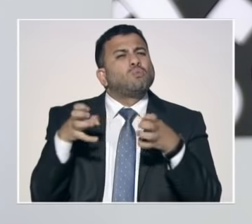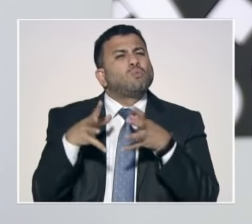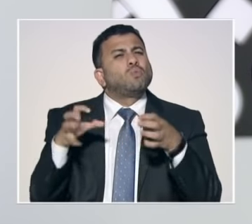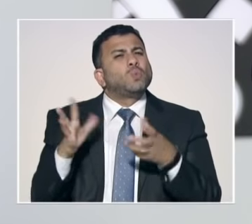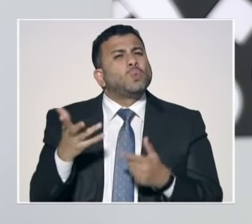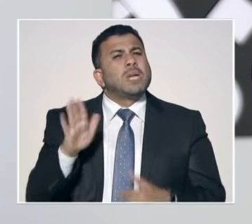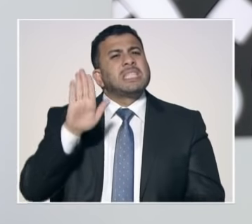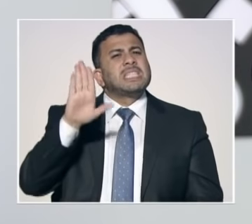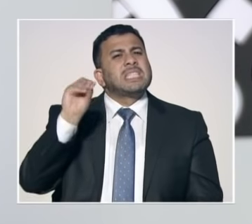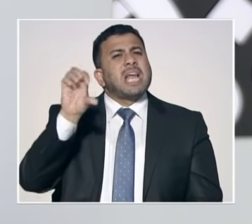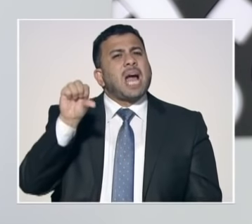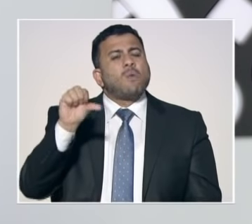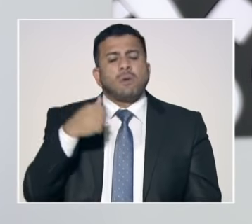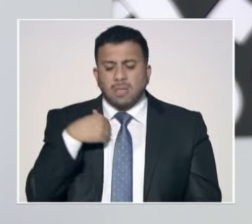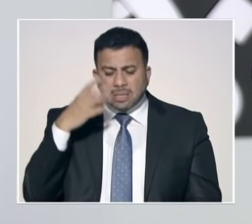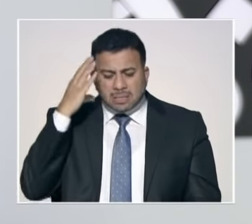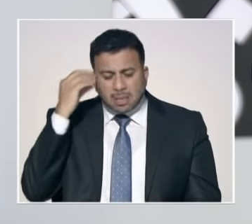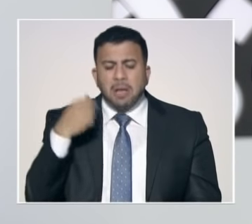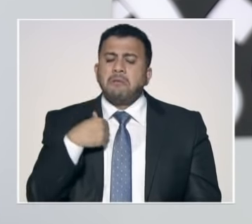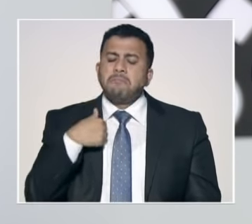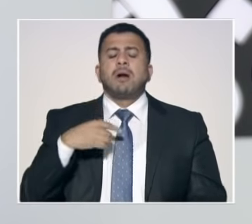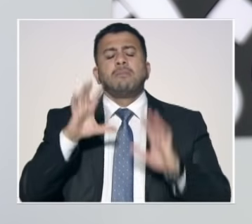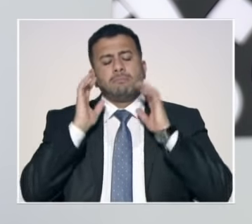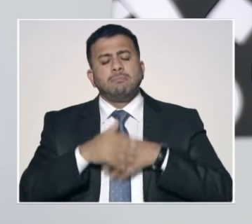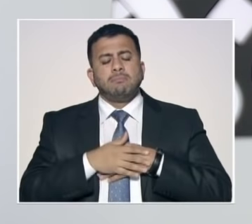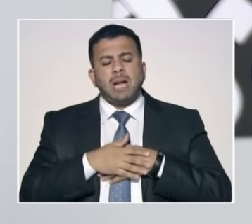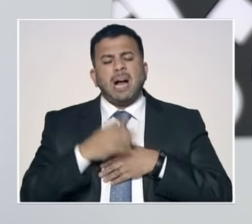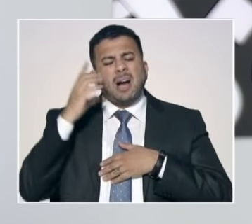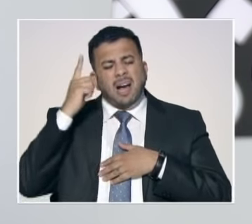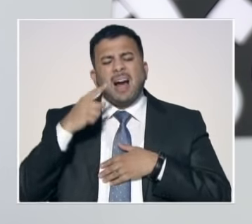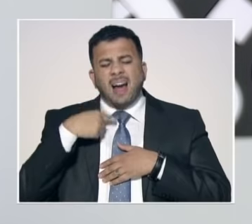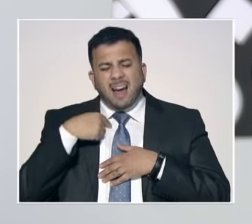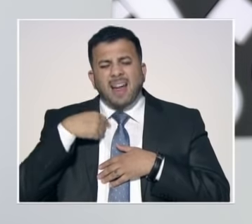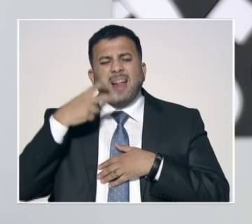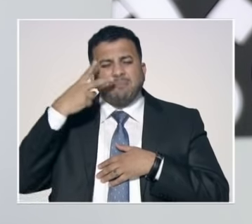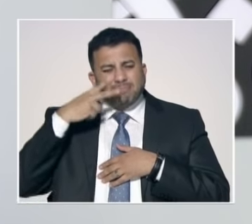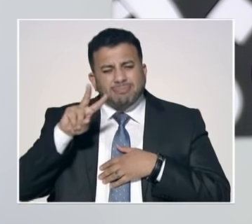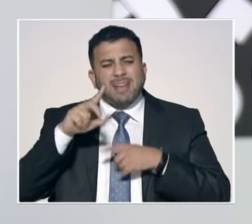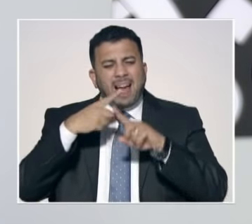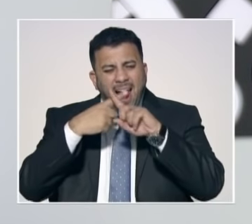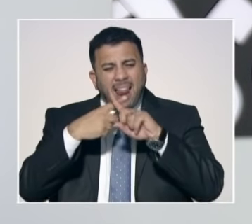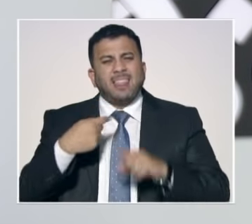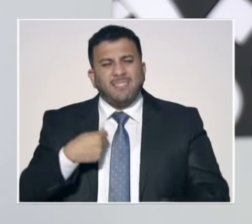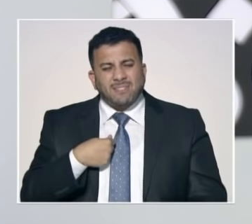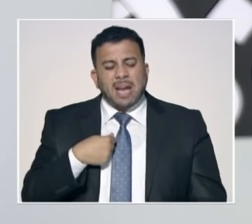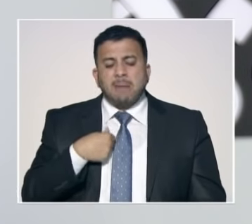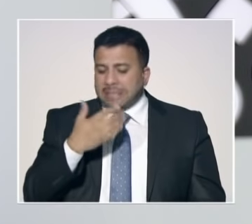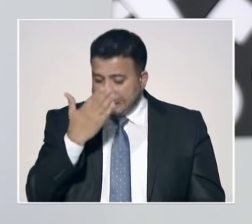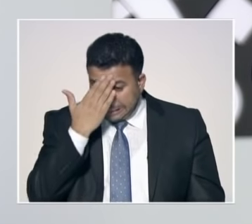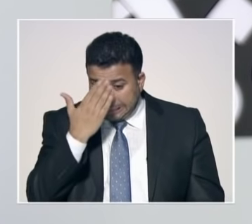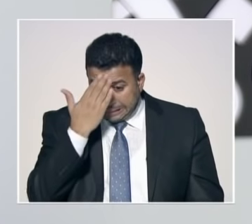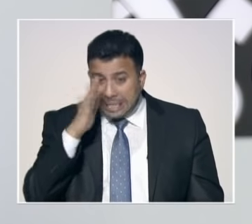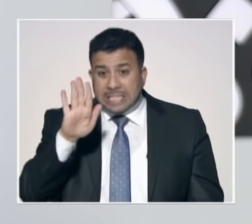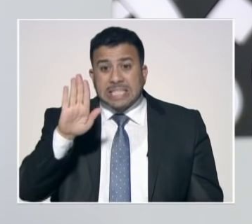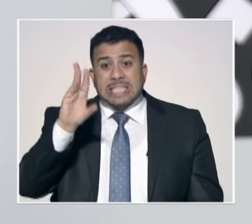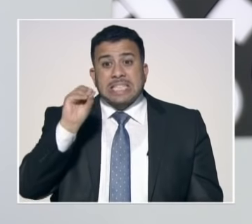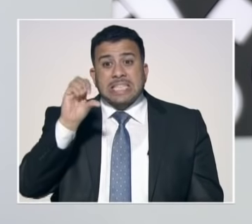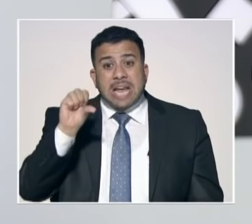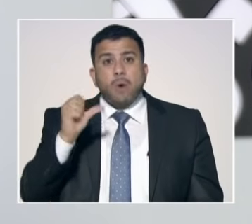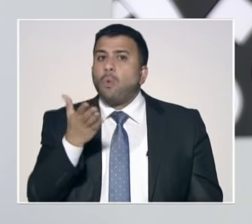السهو وكان الترك إما على سبيل العمدية وإما على سبيل النسيان. يا علي بارك الله فيك، أولا